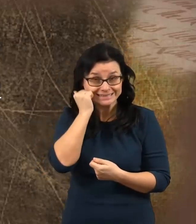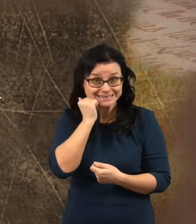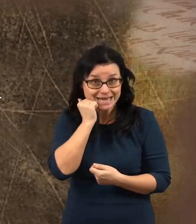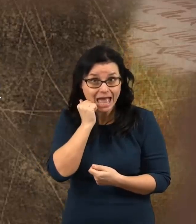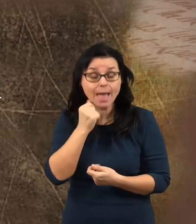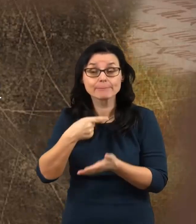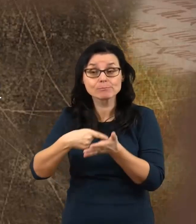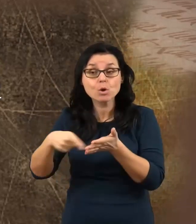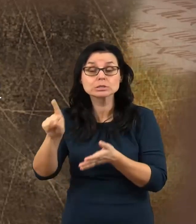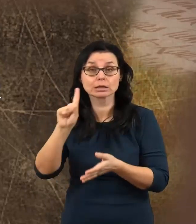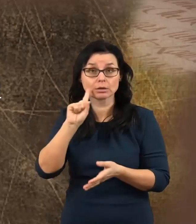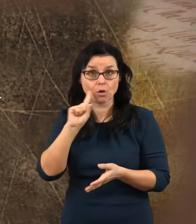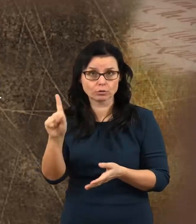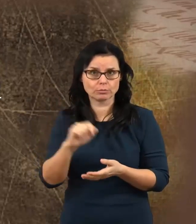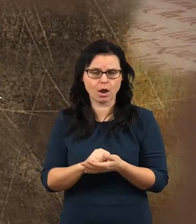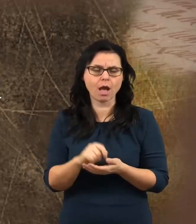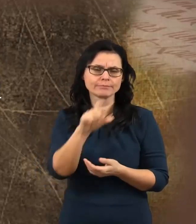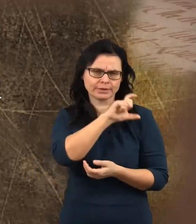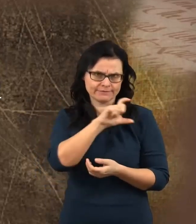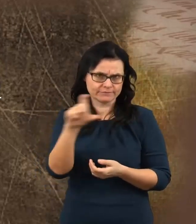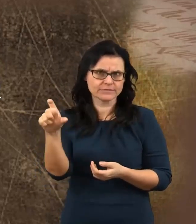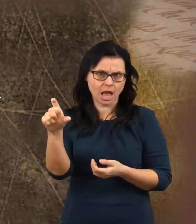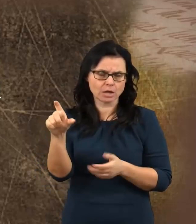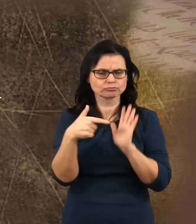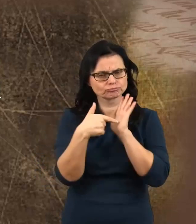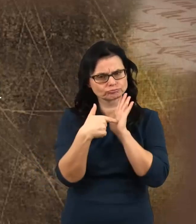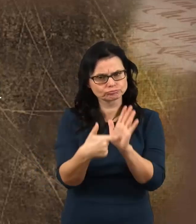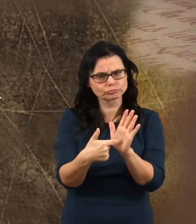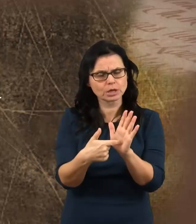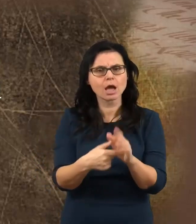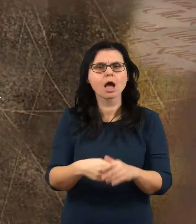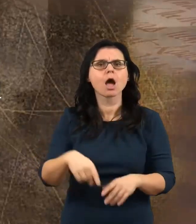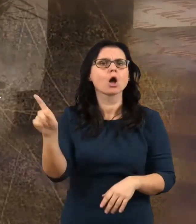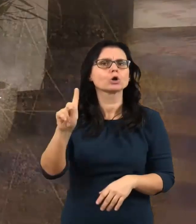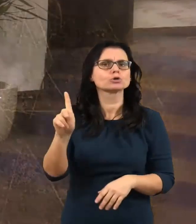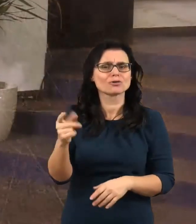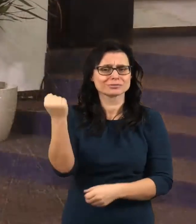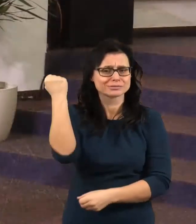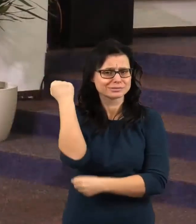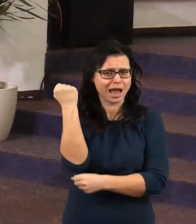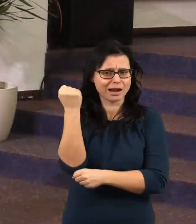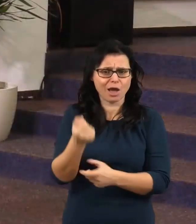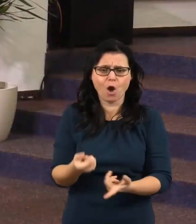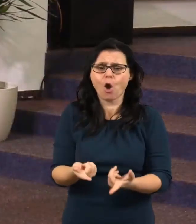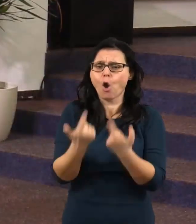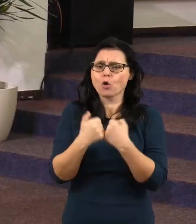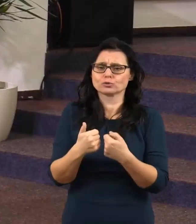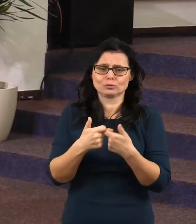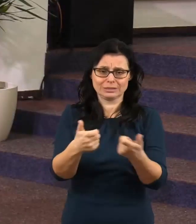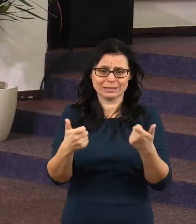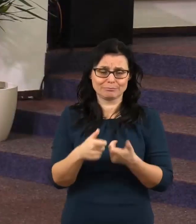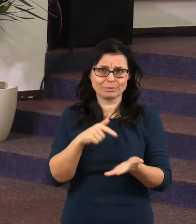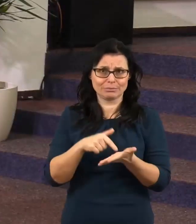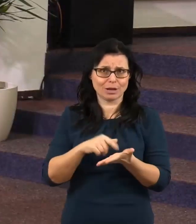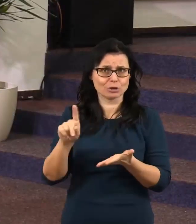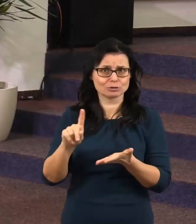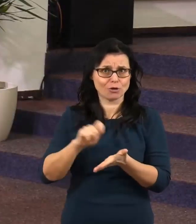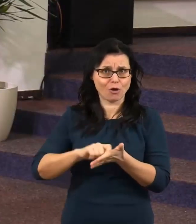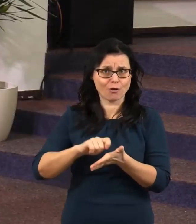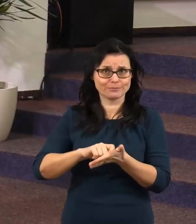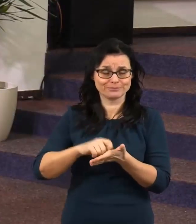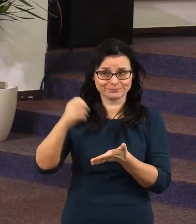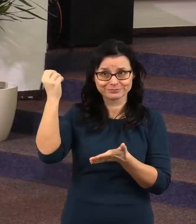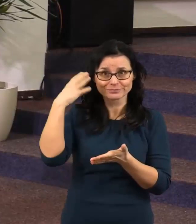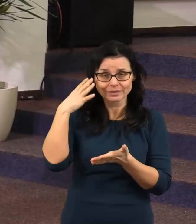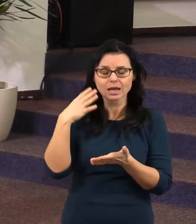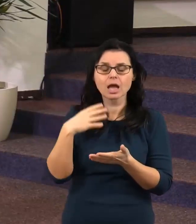Znovu text, který nám ukazuje na to, kdo je původcem Bible. A žálm 119,